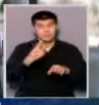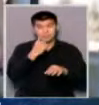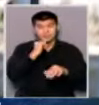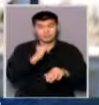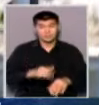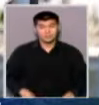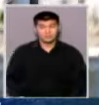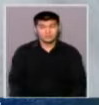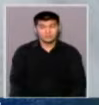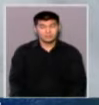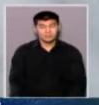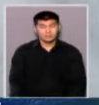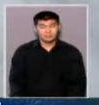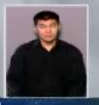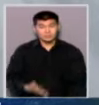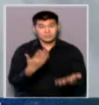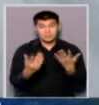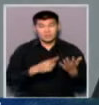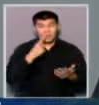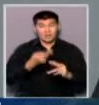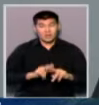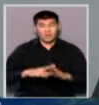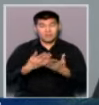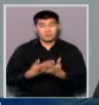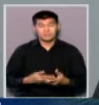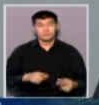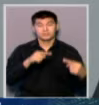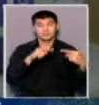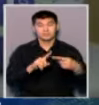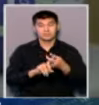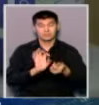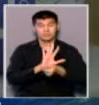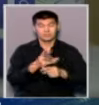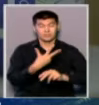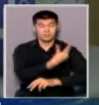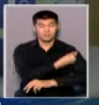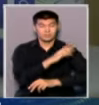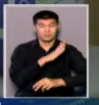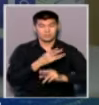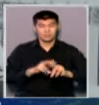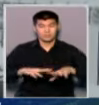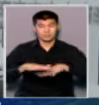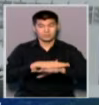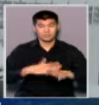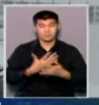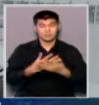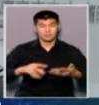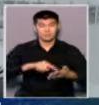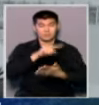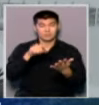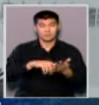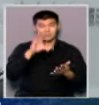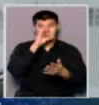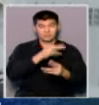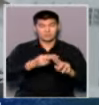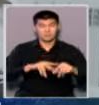крови. А если говорить о том, что единственным средством профилактики инфекции является вакцинация, то у населения возникает вопрос, сможет